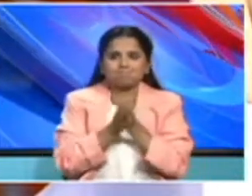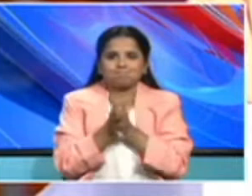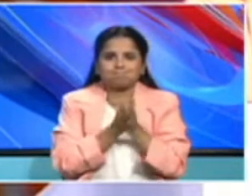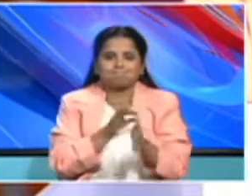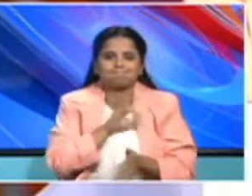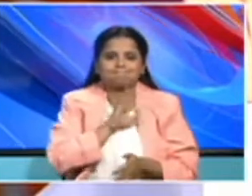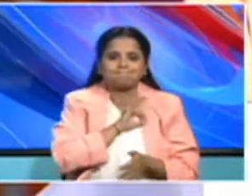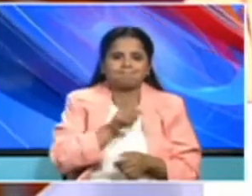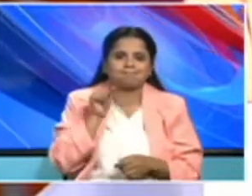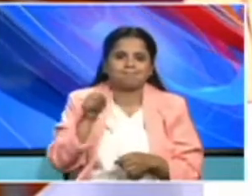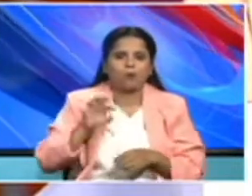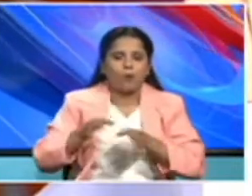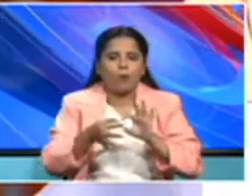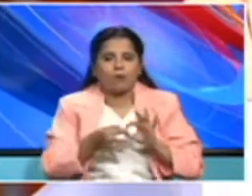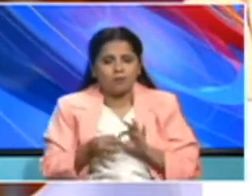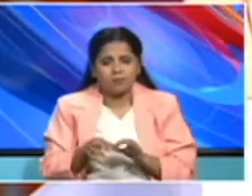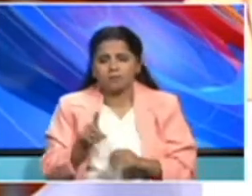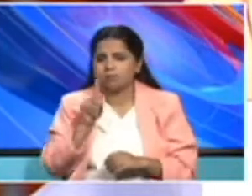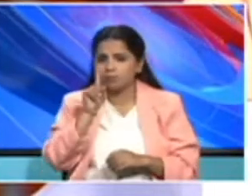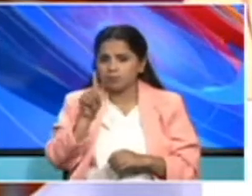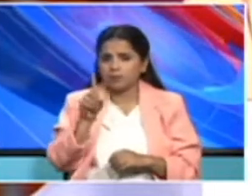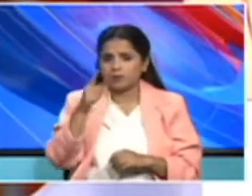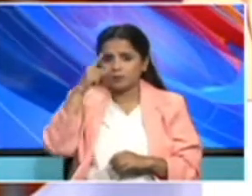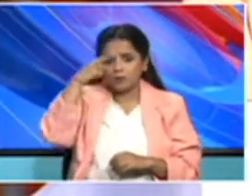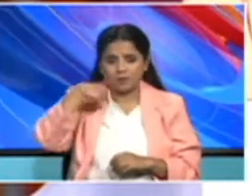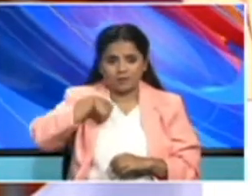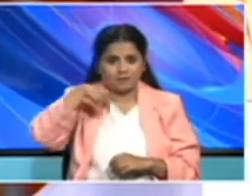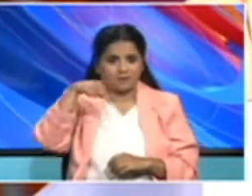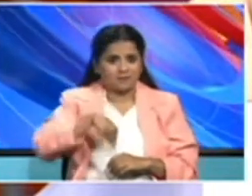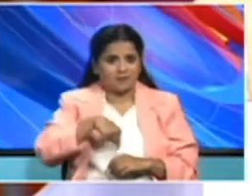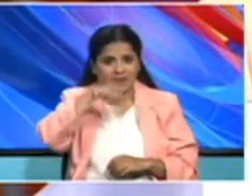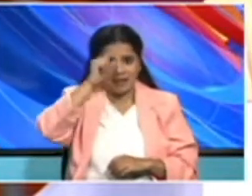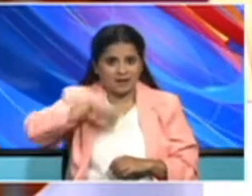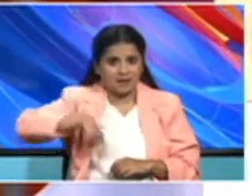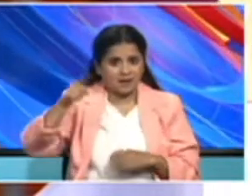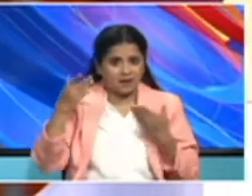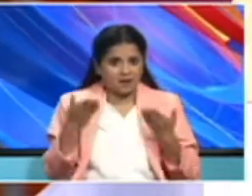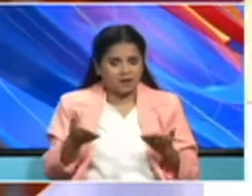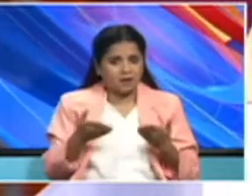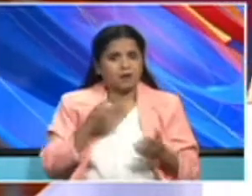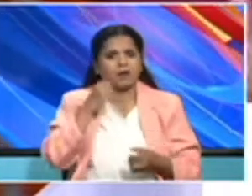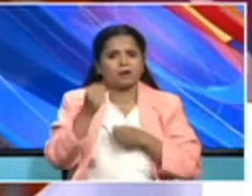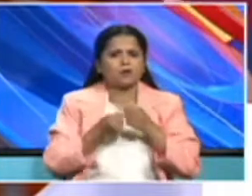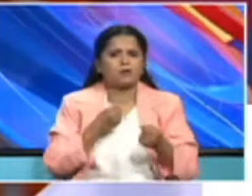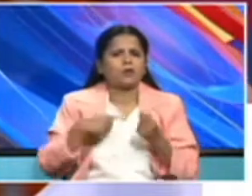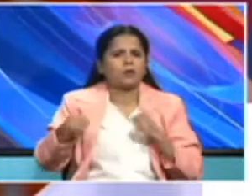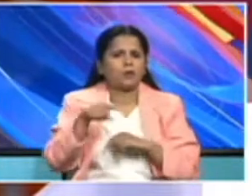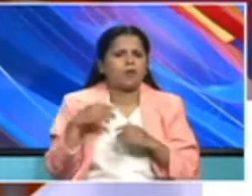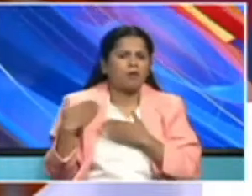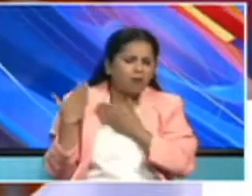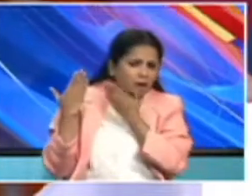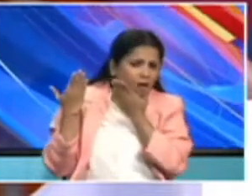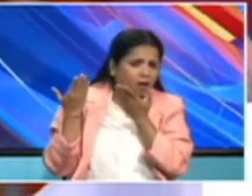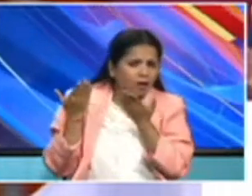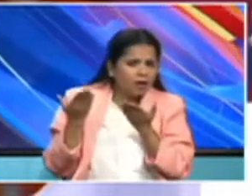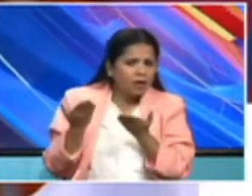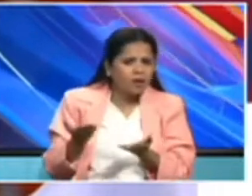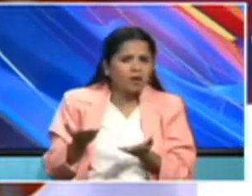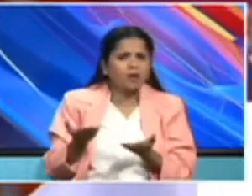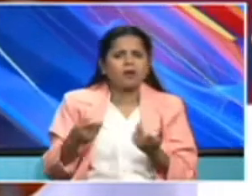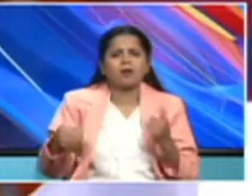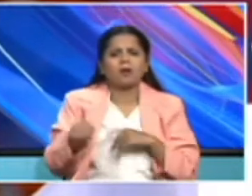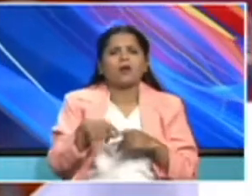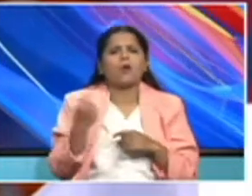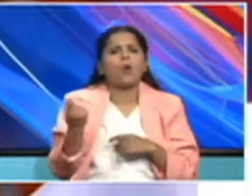थी, लेकिन हमारे यहां वो खेल बरसों तक सिर्फ